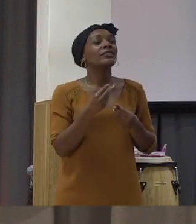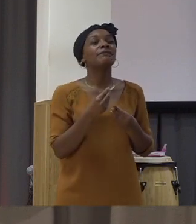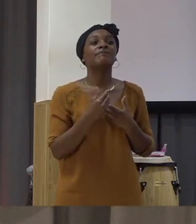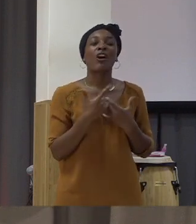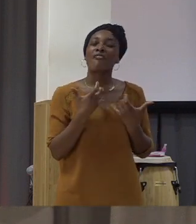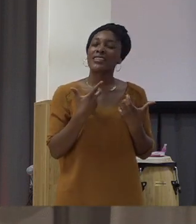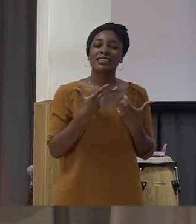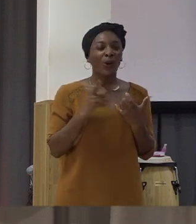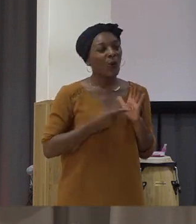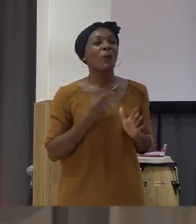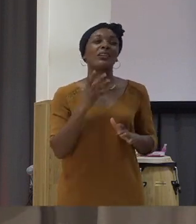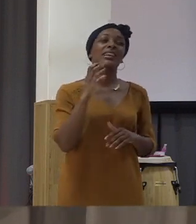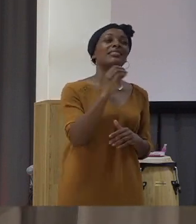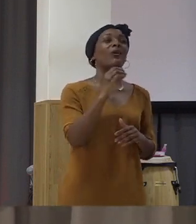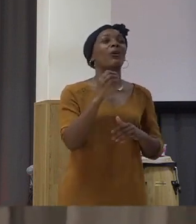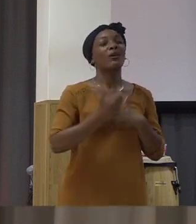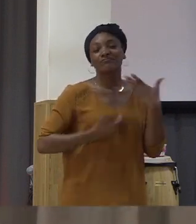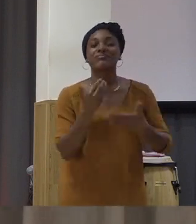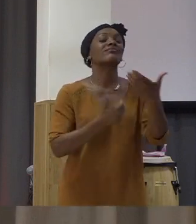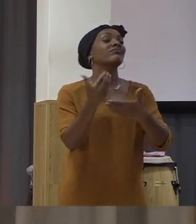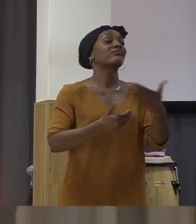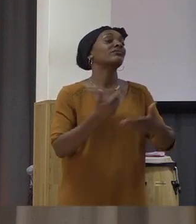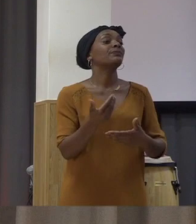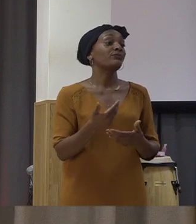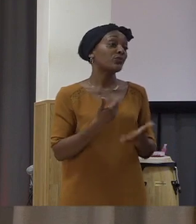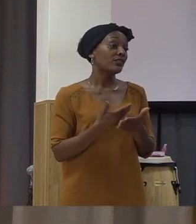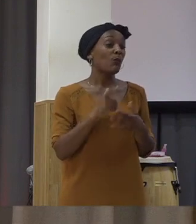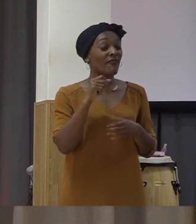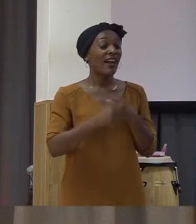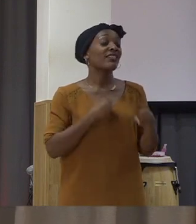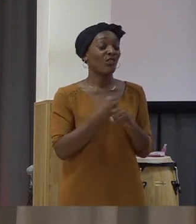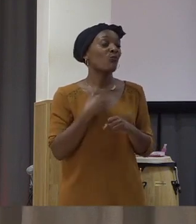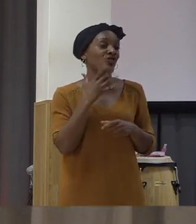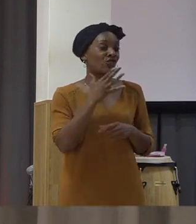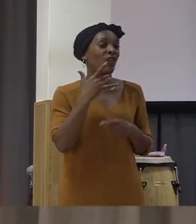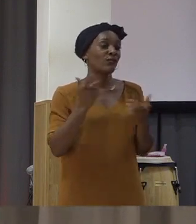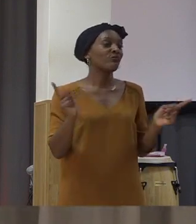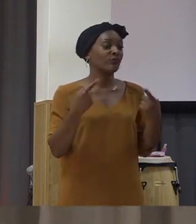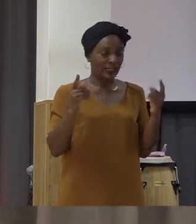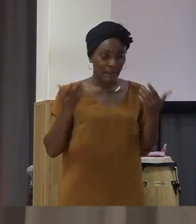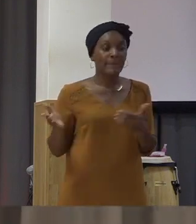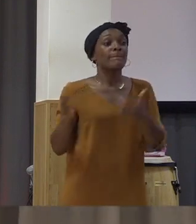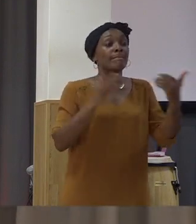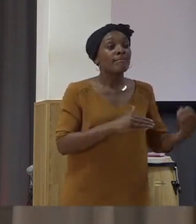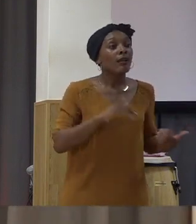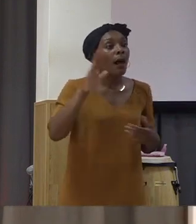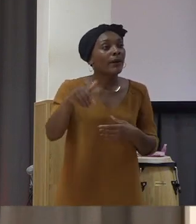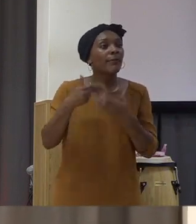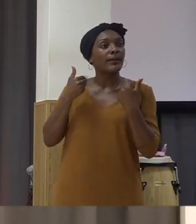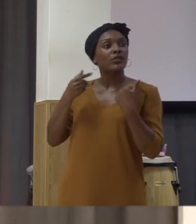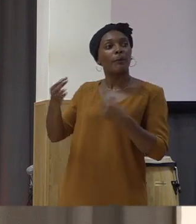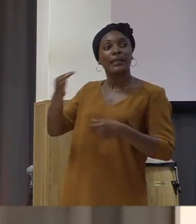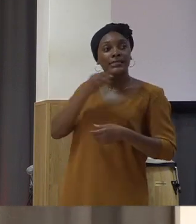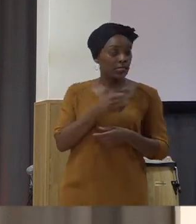repartir de l'avant. Alors, effectivement, je me suis donné sur ça. Et puis, quelques temps plus tard, le pasteur il m'a dit, mardi, c'est toi qui fais le